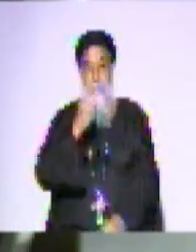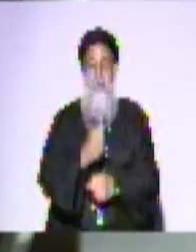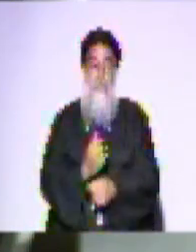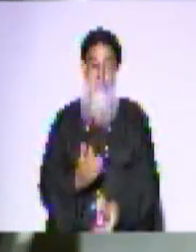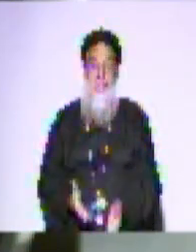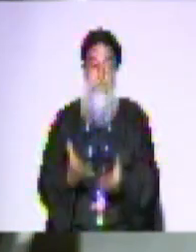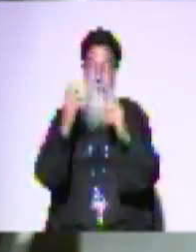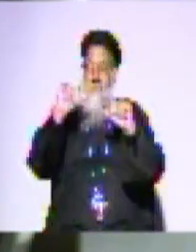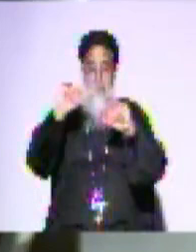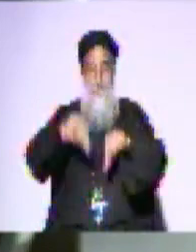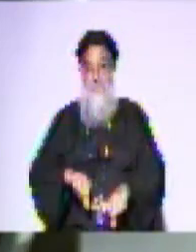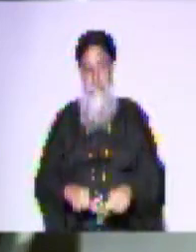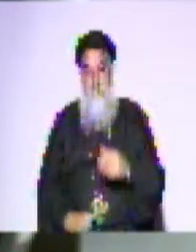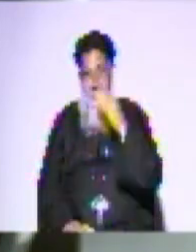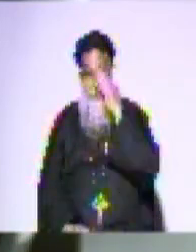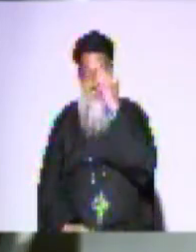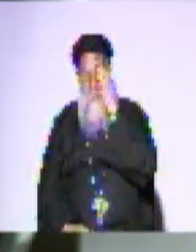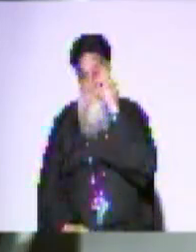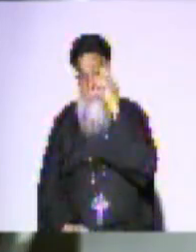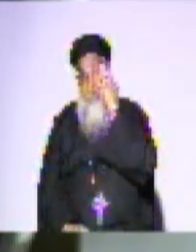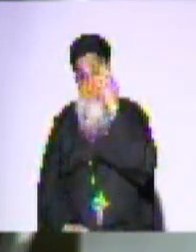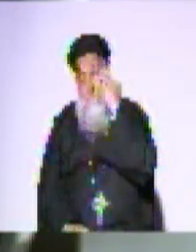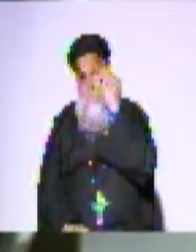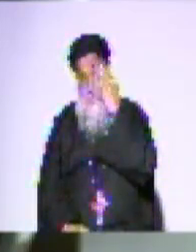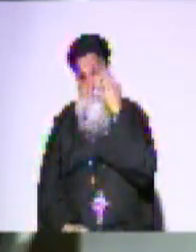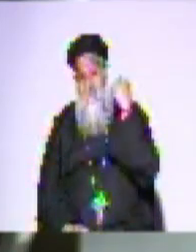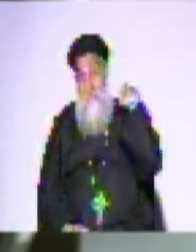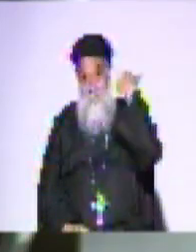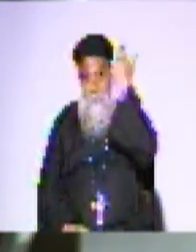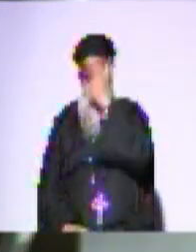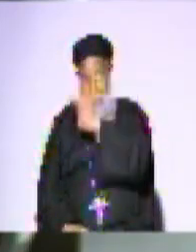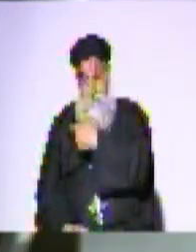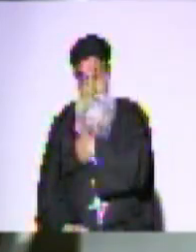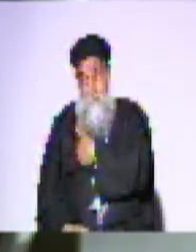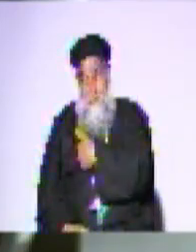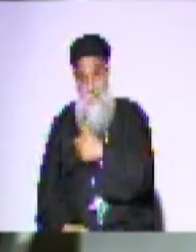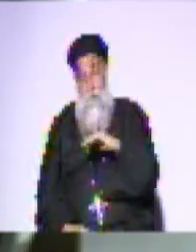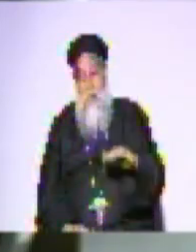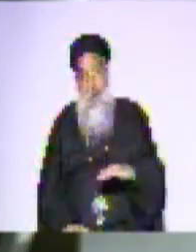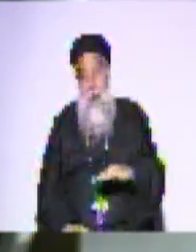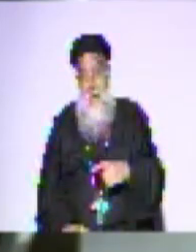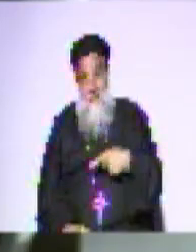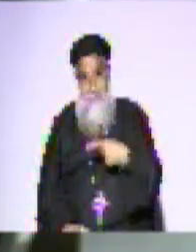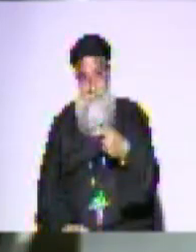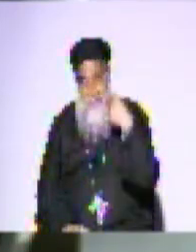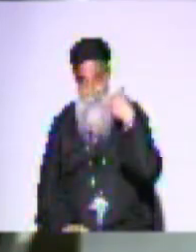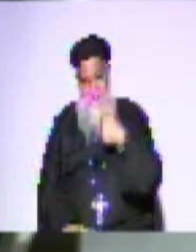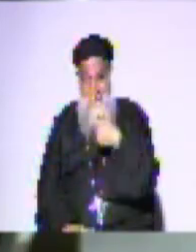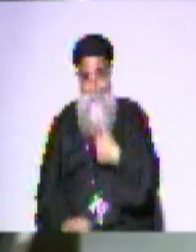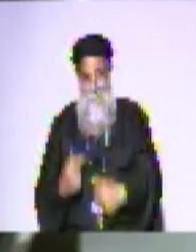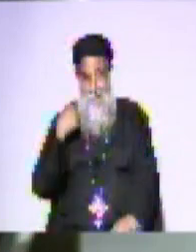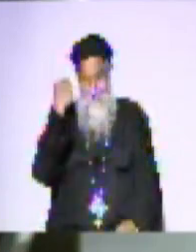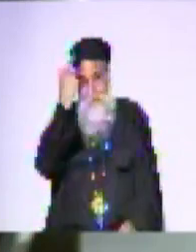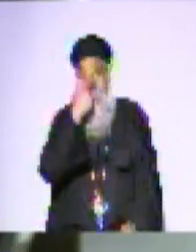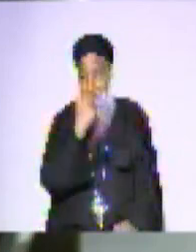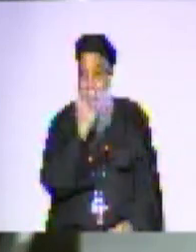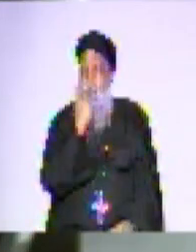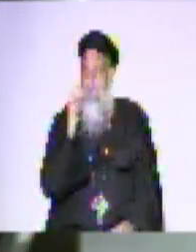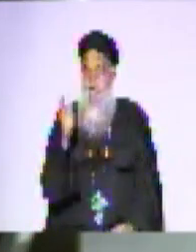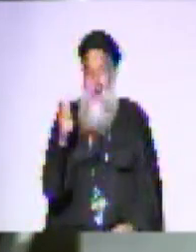مشكلة. ولذلك القديس يؤنس القصير لما شاف واحد